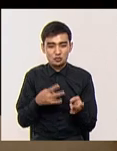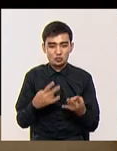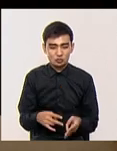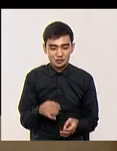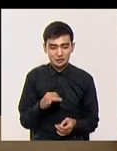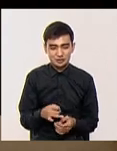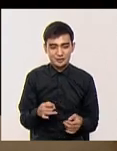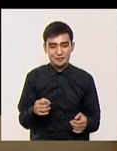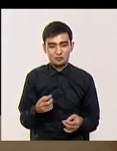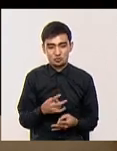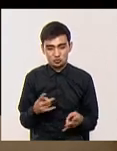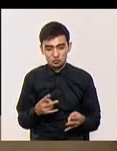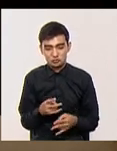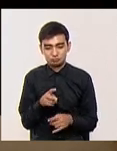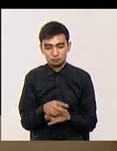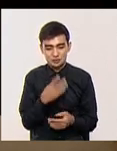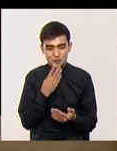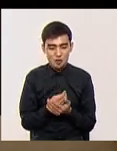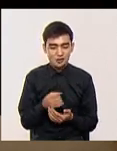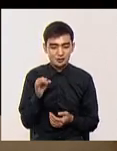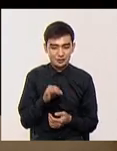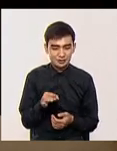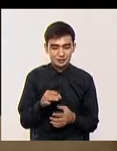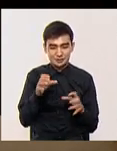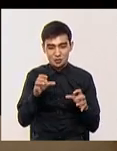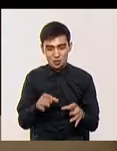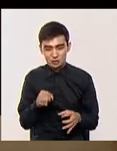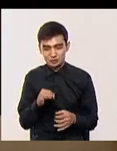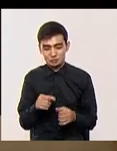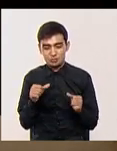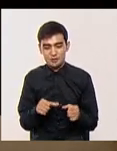Необходимо отстаивать свои интересы в законном и правовом русле.